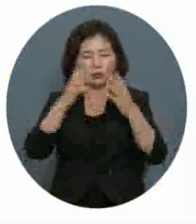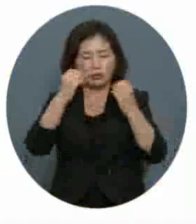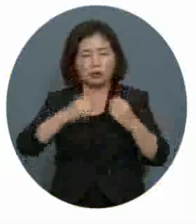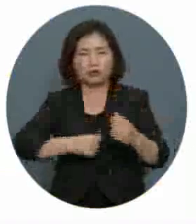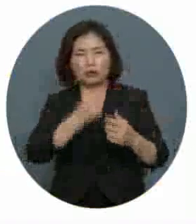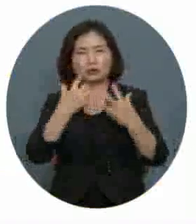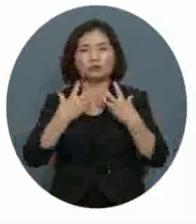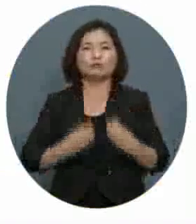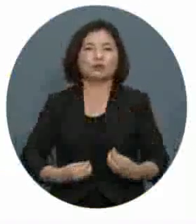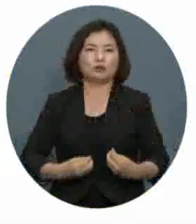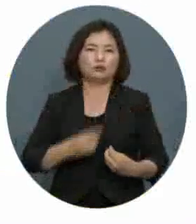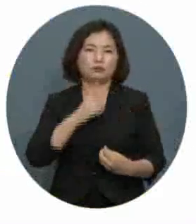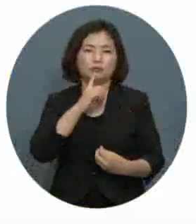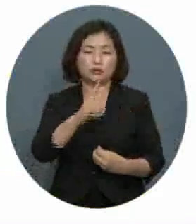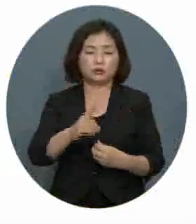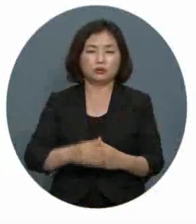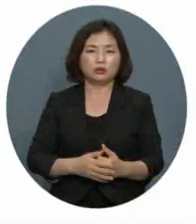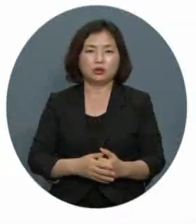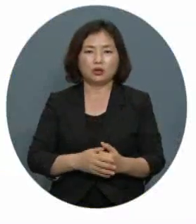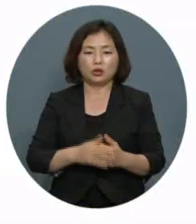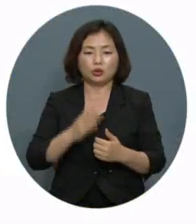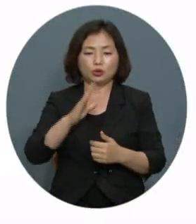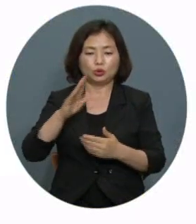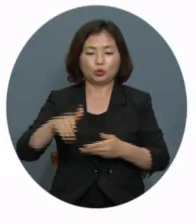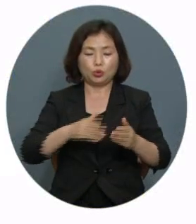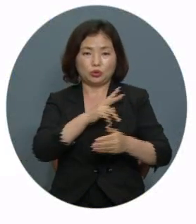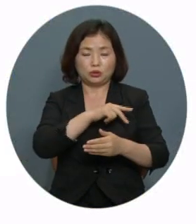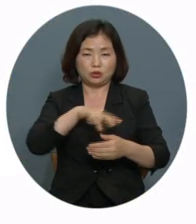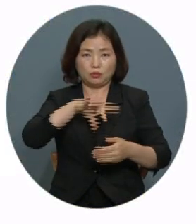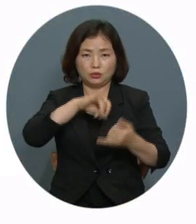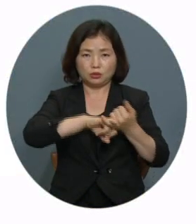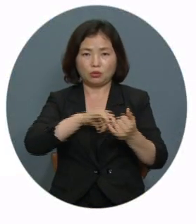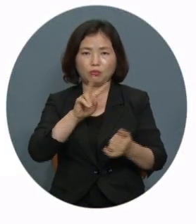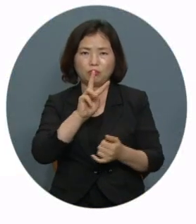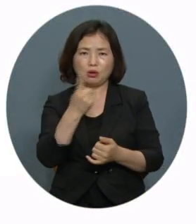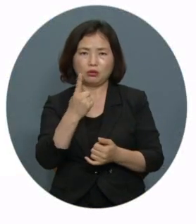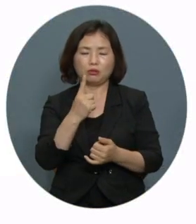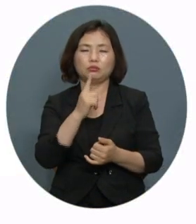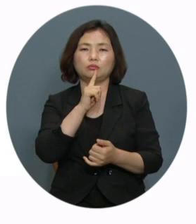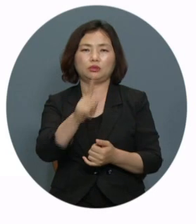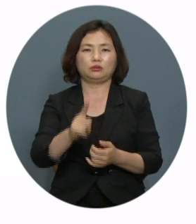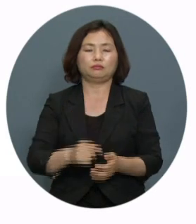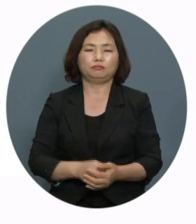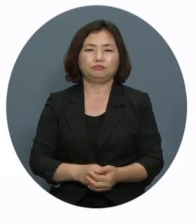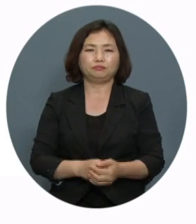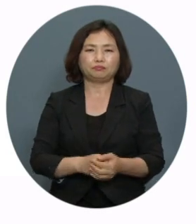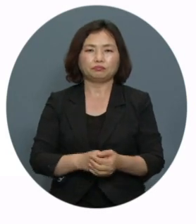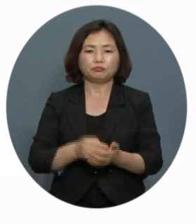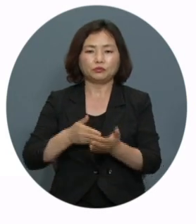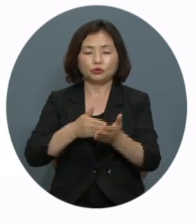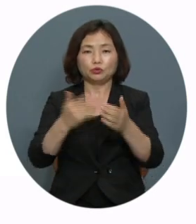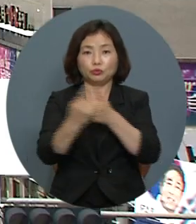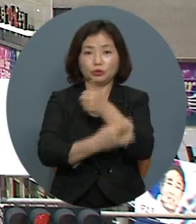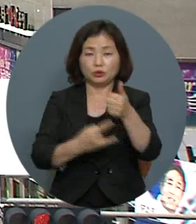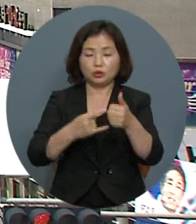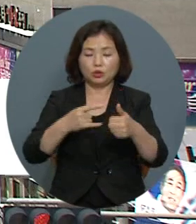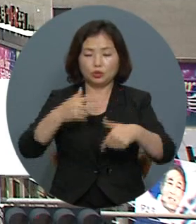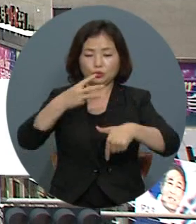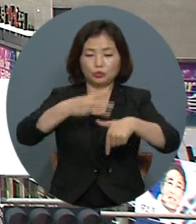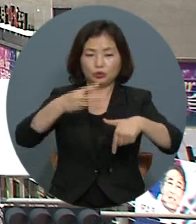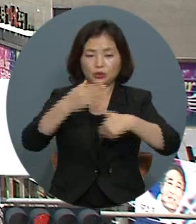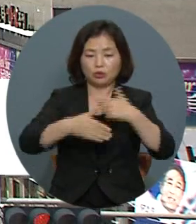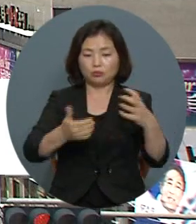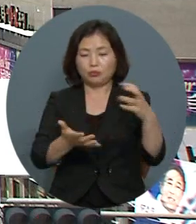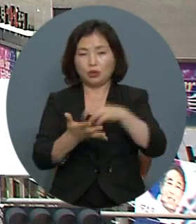분노와 실망을 표한다 고 밝히면서 도 의원들이 당초 약속을 뒤집었다 고 규탄 했습니다 추진위원 또 군위군 의 대구